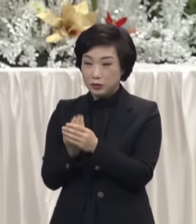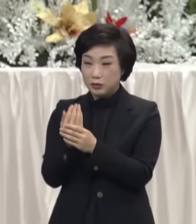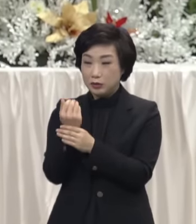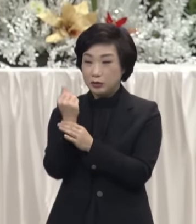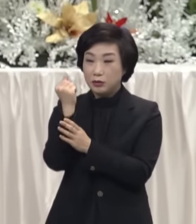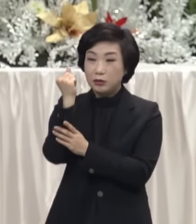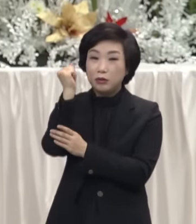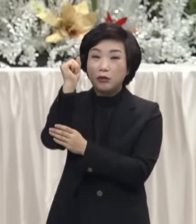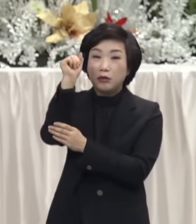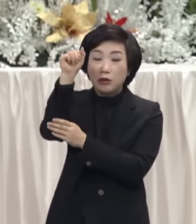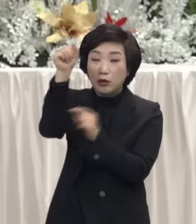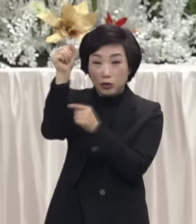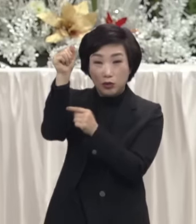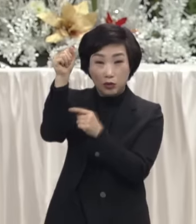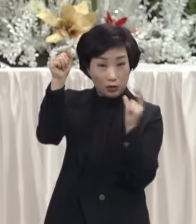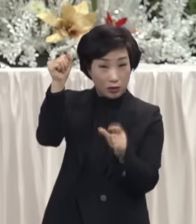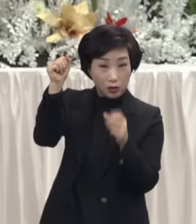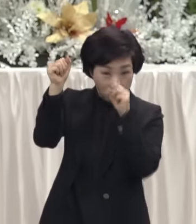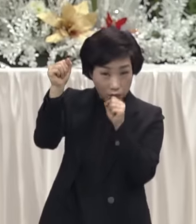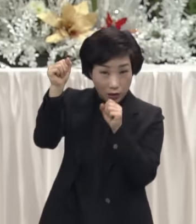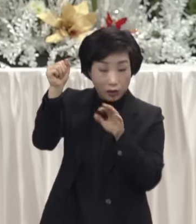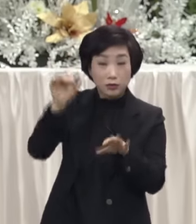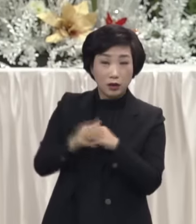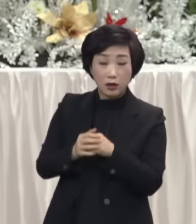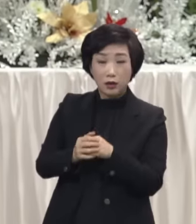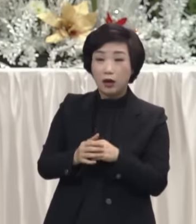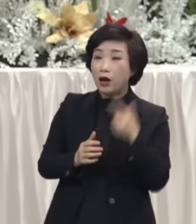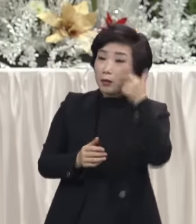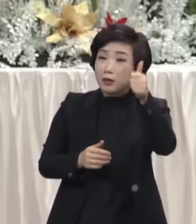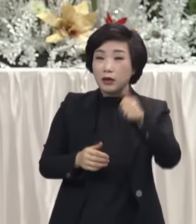새파랗습니다. 나중에 낫으로 다